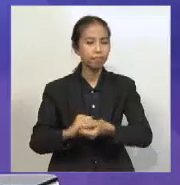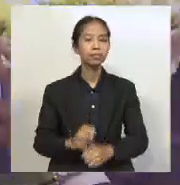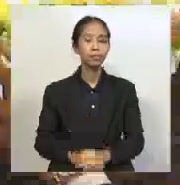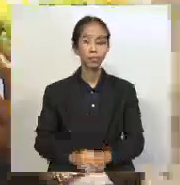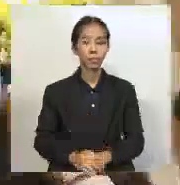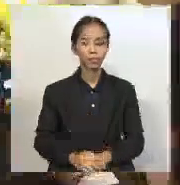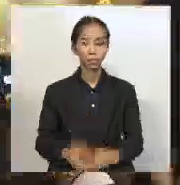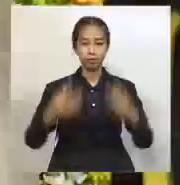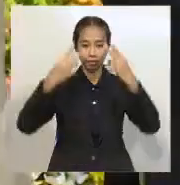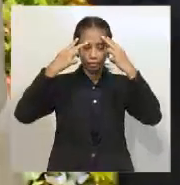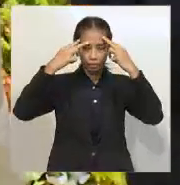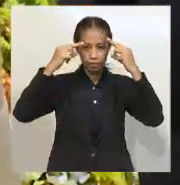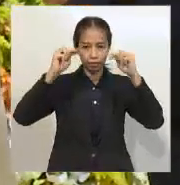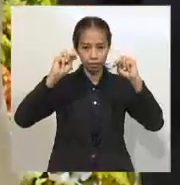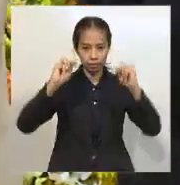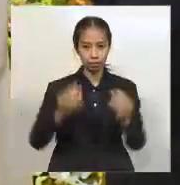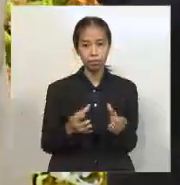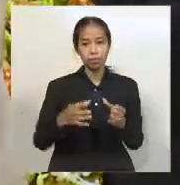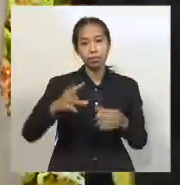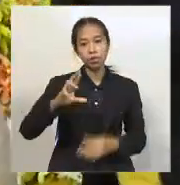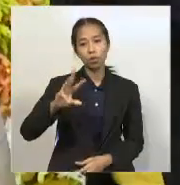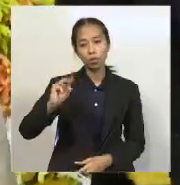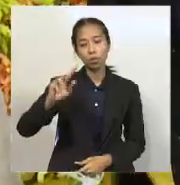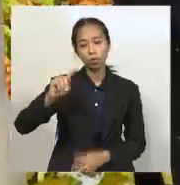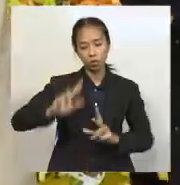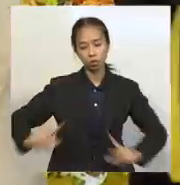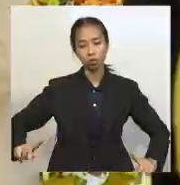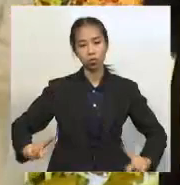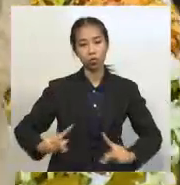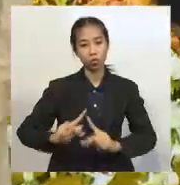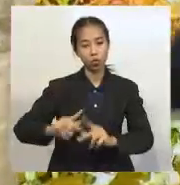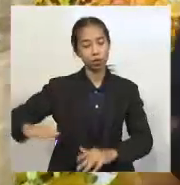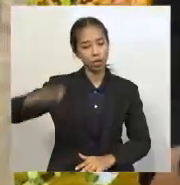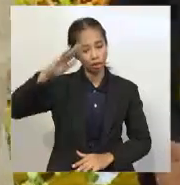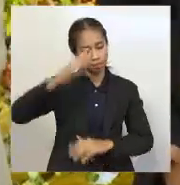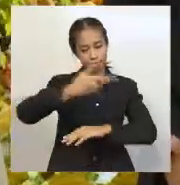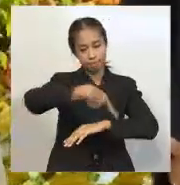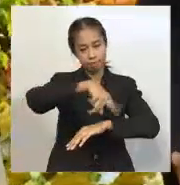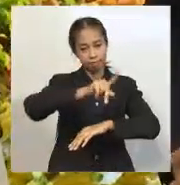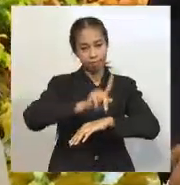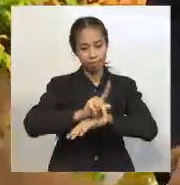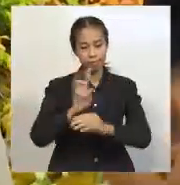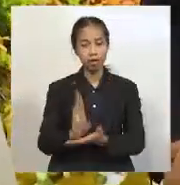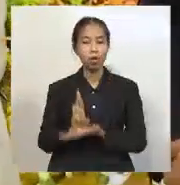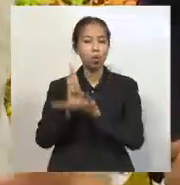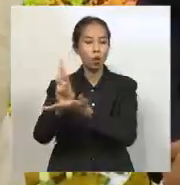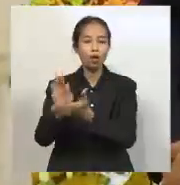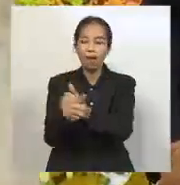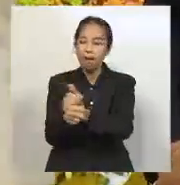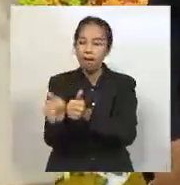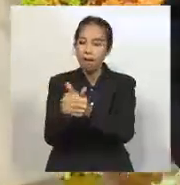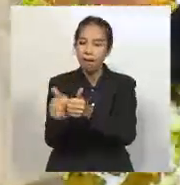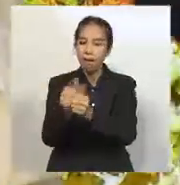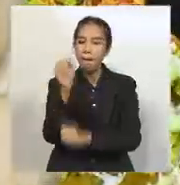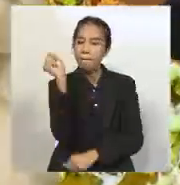พลเอกประยุทธ์จันทร์โอชานายกรัฐมนตรีและรัฐมนตรีว่าการกระทรวงกลาโหมเป็นประธานมอบรางวัลการประกวดลูกทุ่งชิง